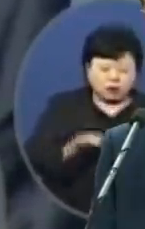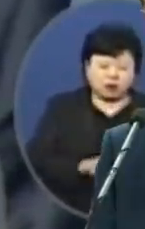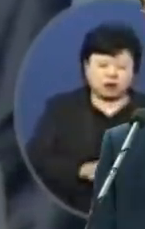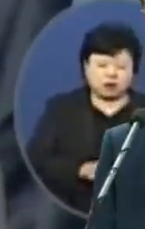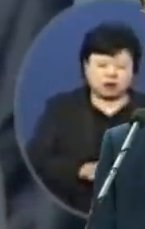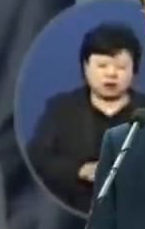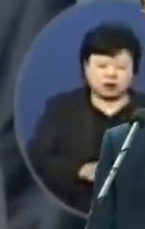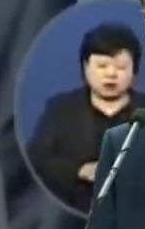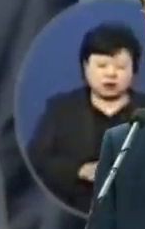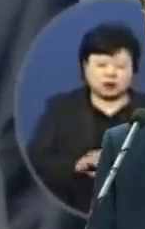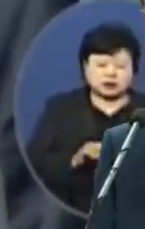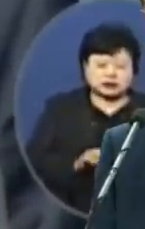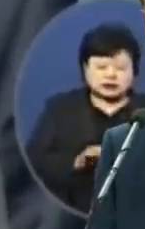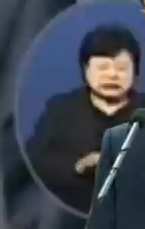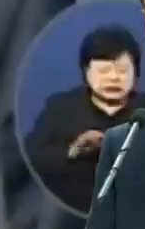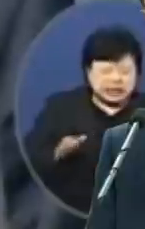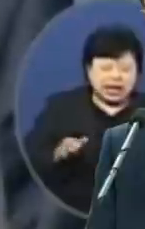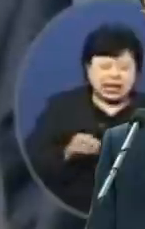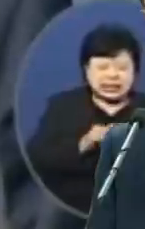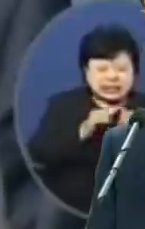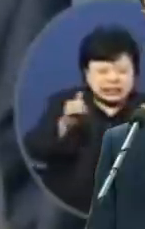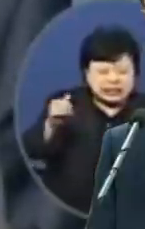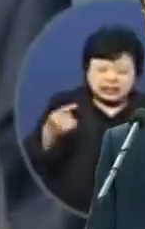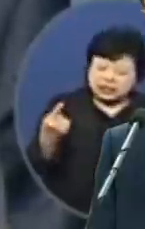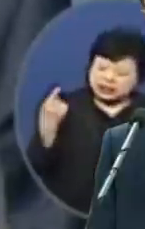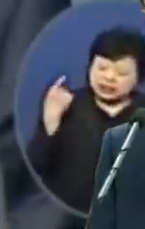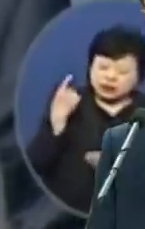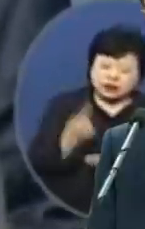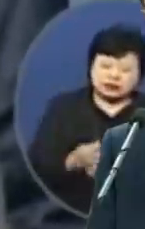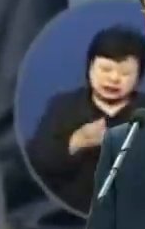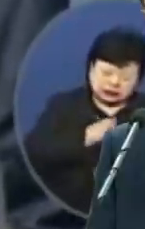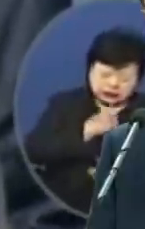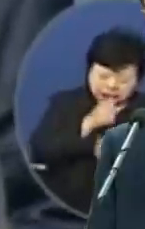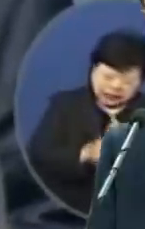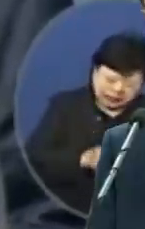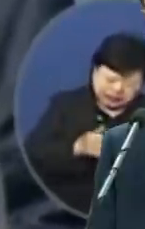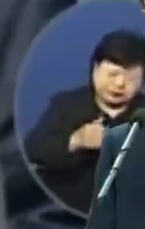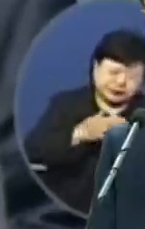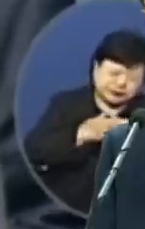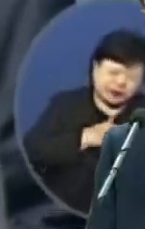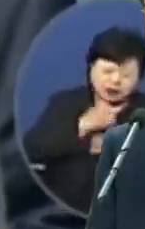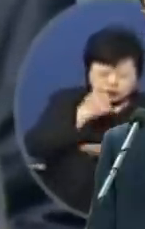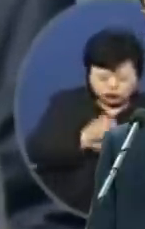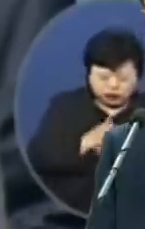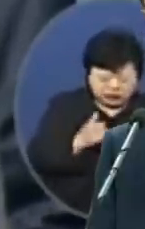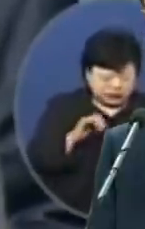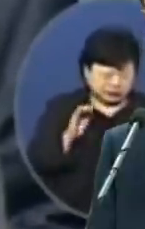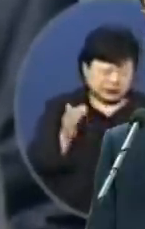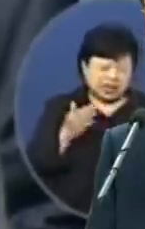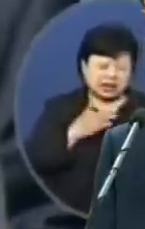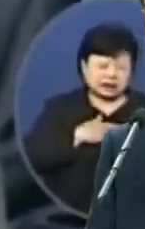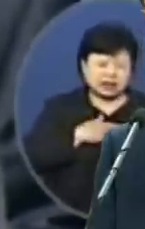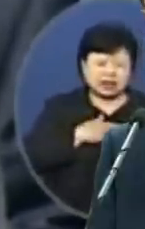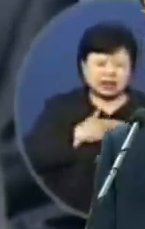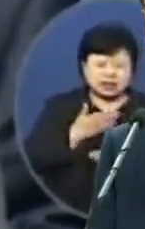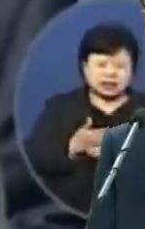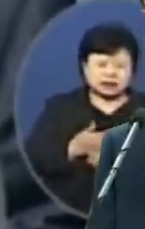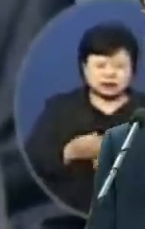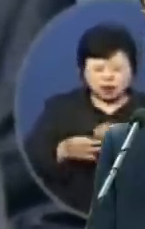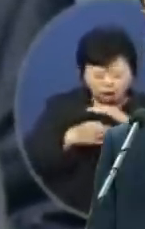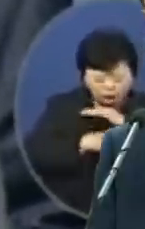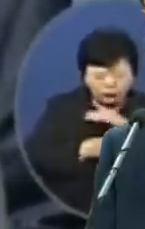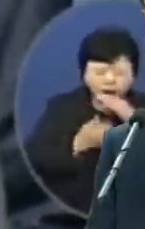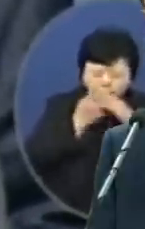그런데 그 세리는 뒤에 와서 가슴을 치고 하나님이여 나는 죄인입니다. 나는 나무 돈도 떼먹기도